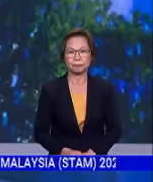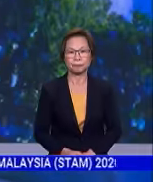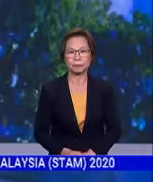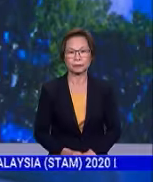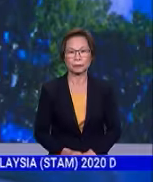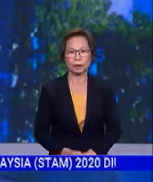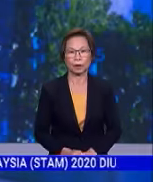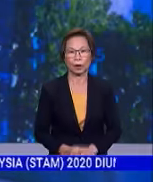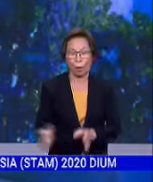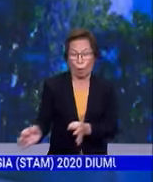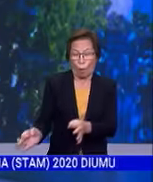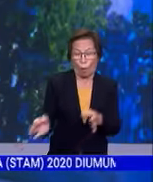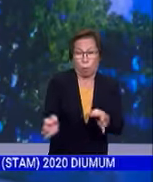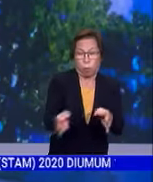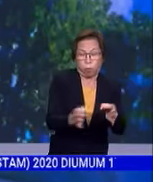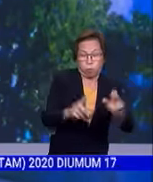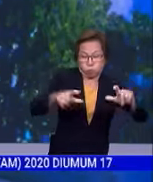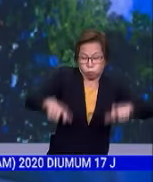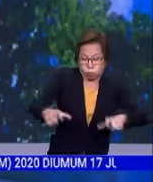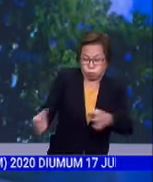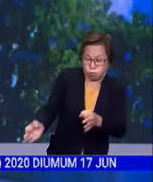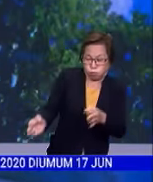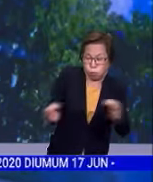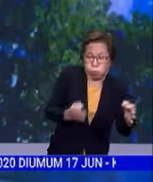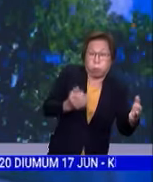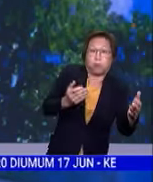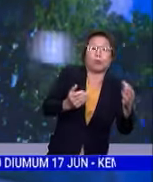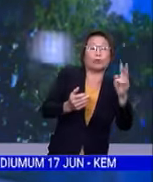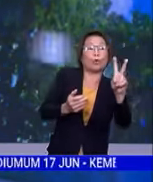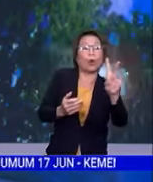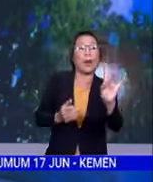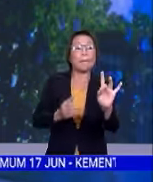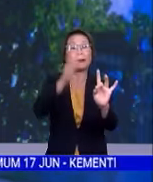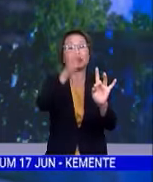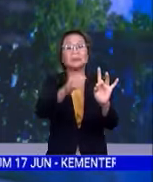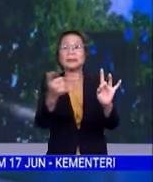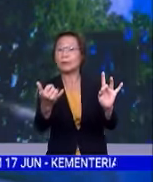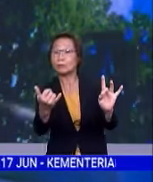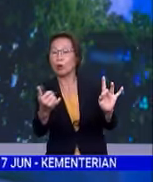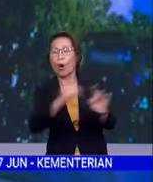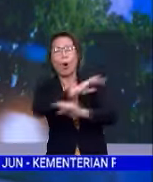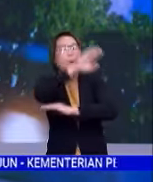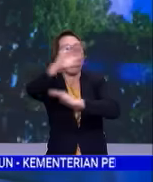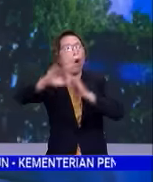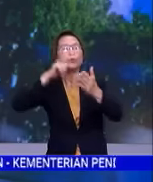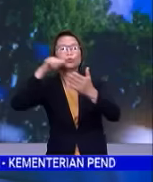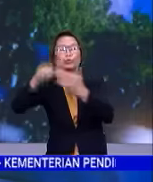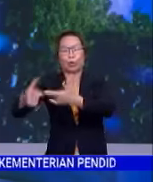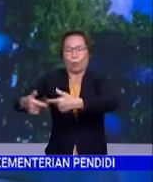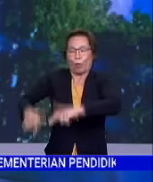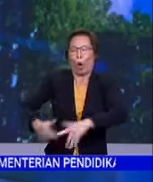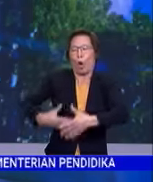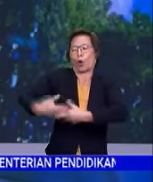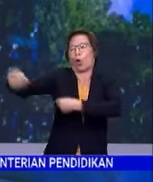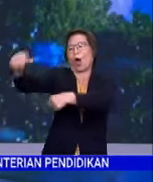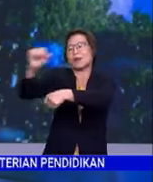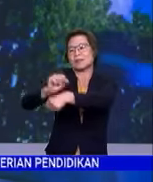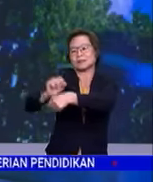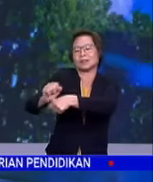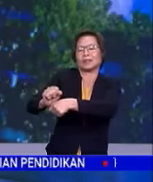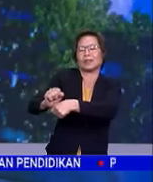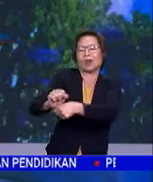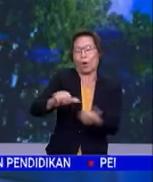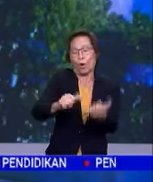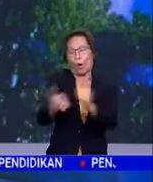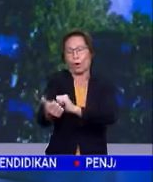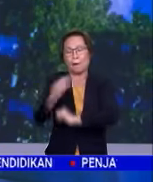Susulan pelancutan Perintah Kawalan Pergerakan PKP sehingga 28 Jun, semua surat kebenaran keluar bekerja yang dikeluarkan